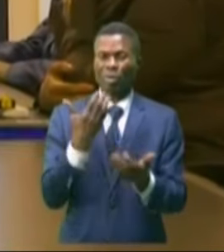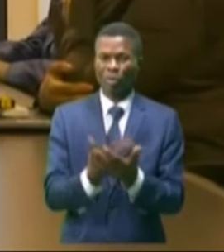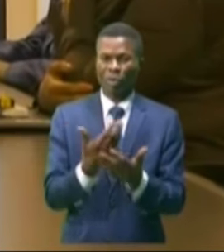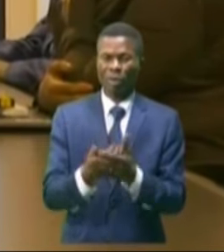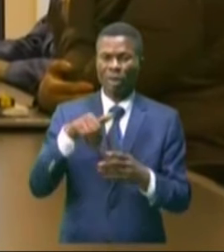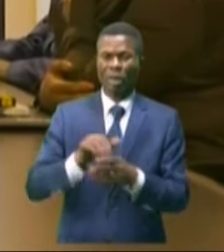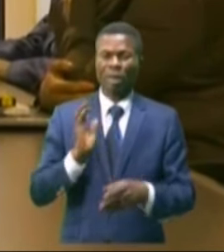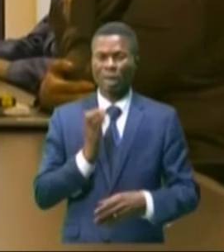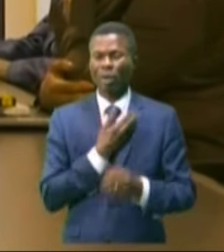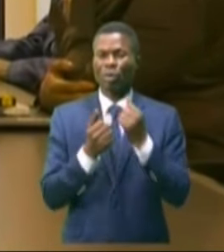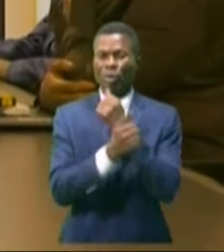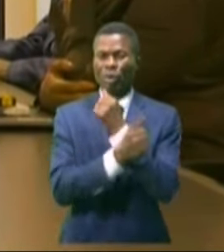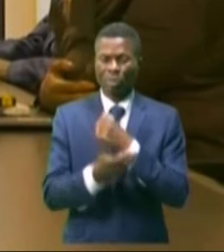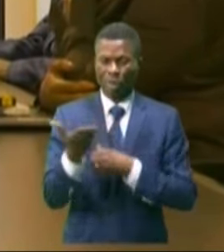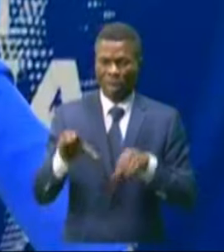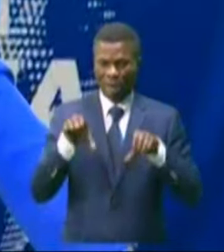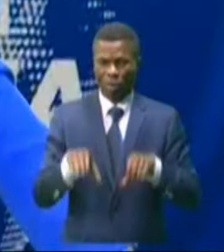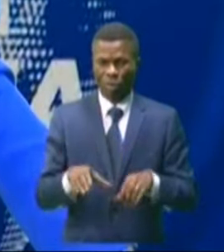pays.